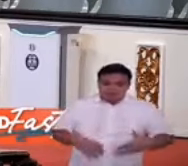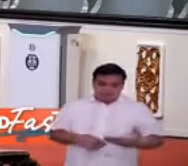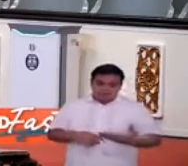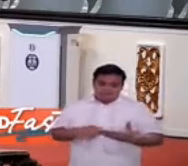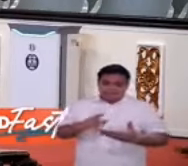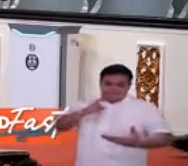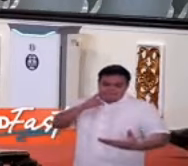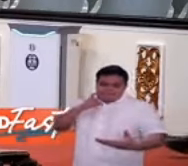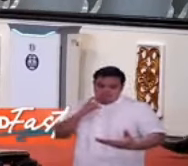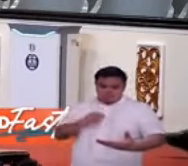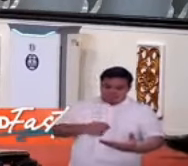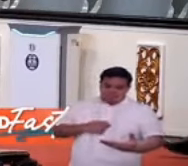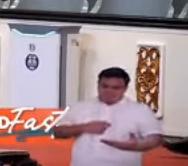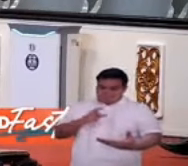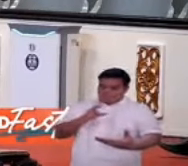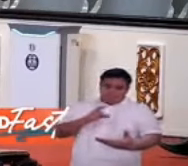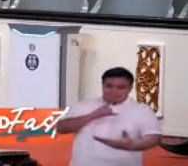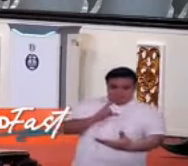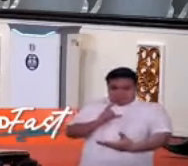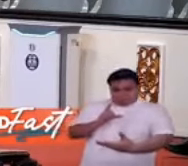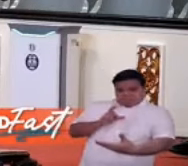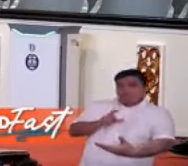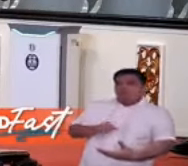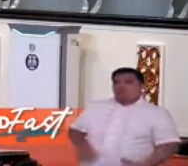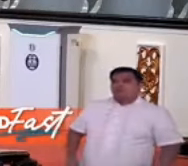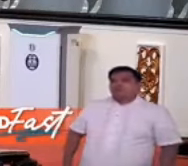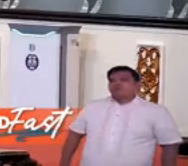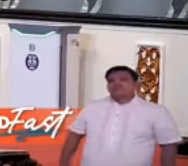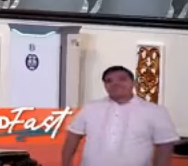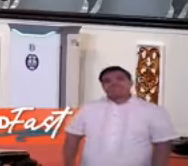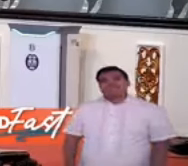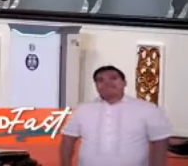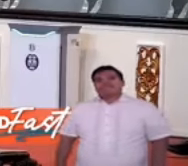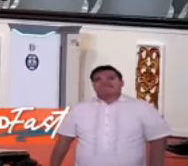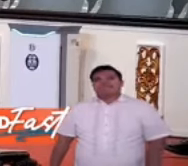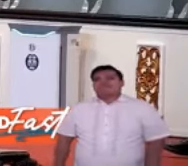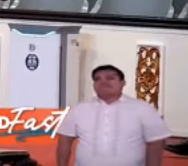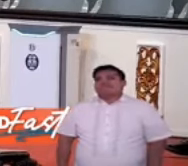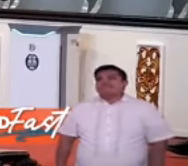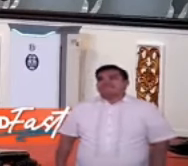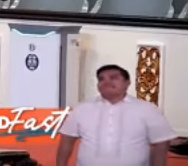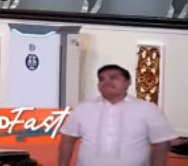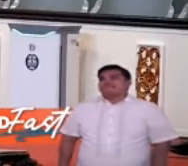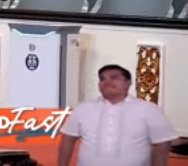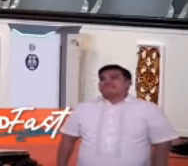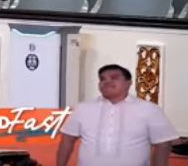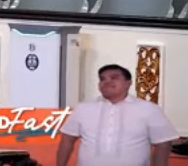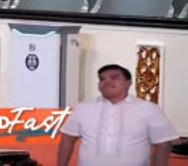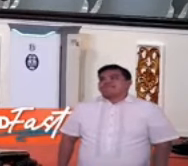vlogger ka, okay ra na. Pero kung ordinaryo ra ka, wak kay nakuhang piso mga kaigsa. Ay na eh.